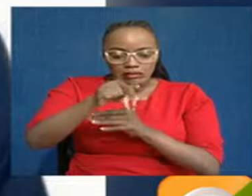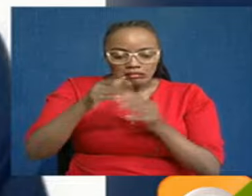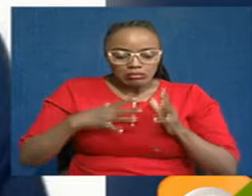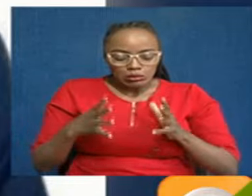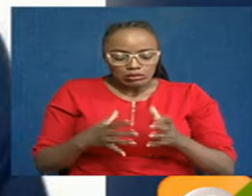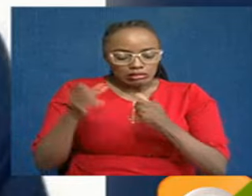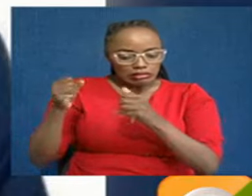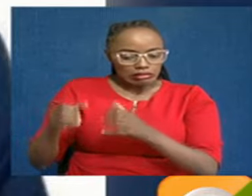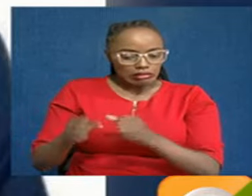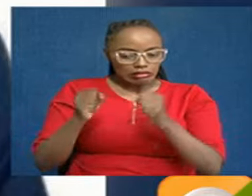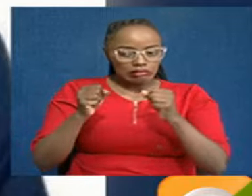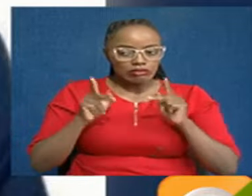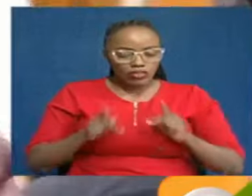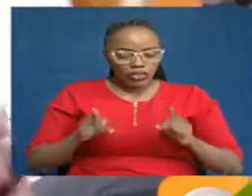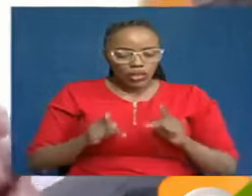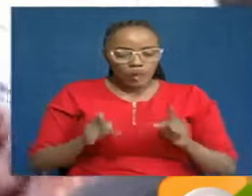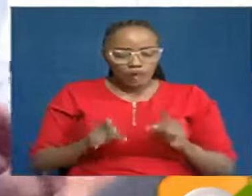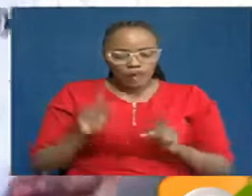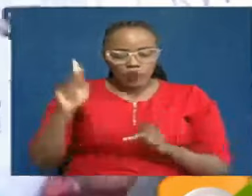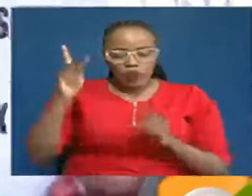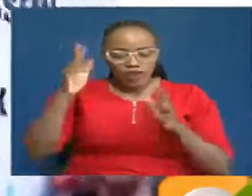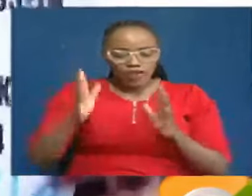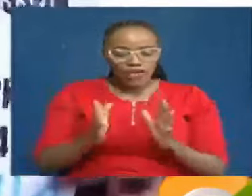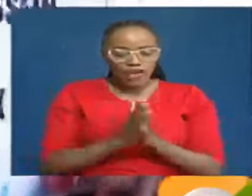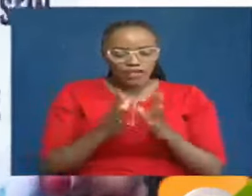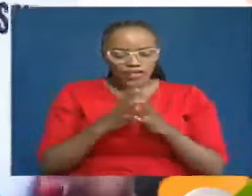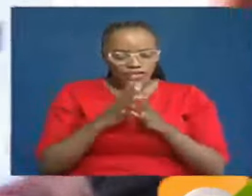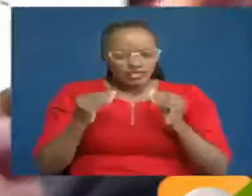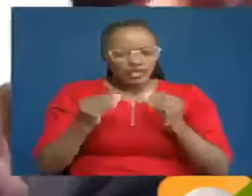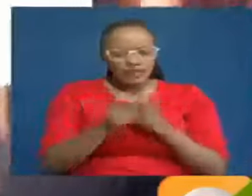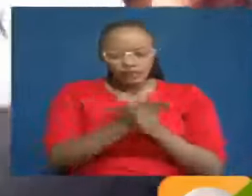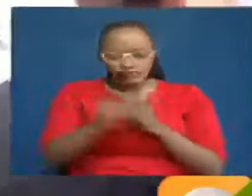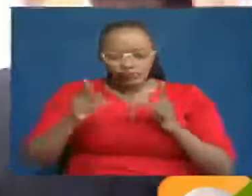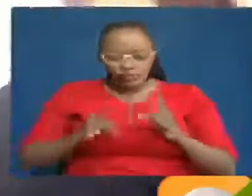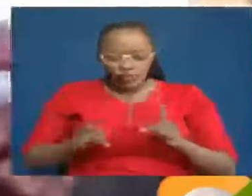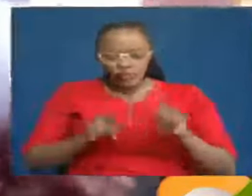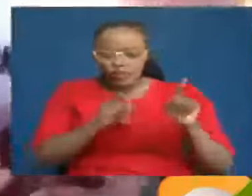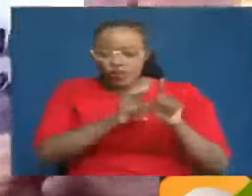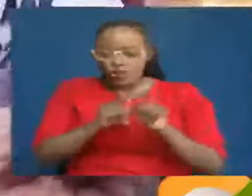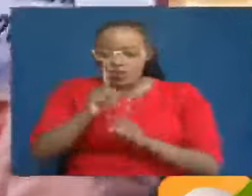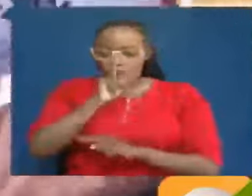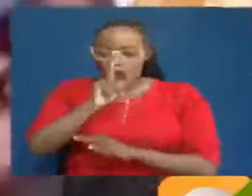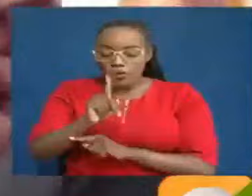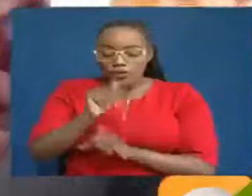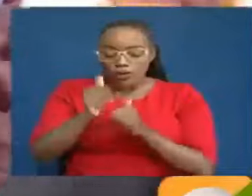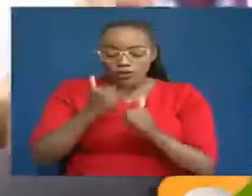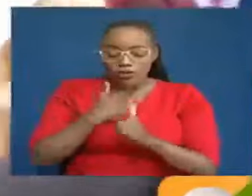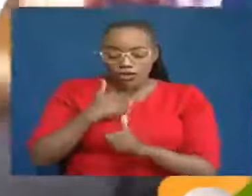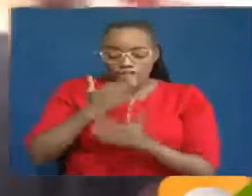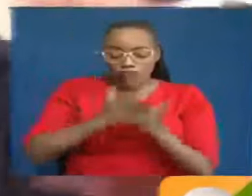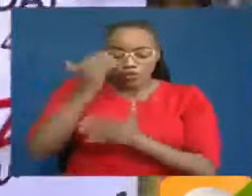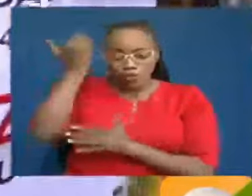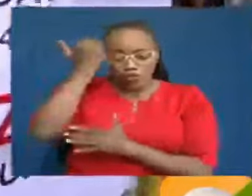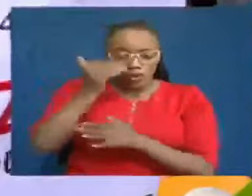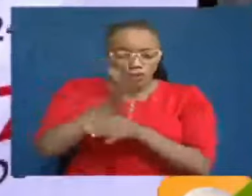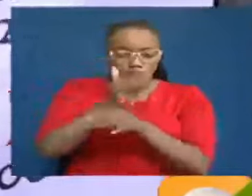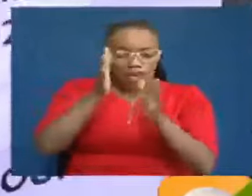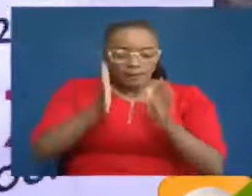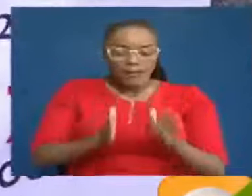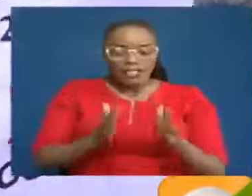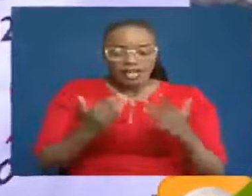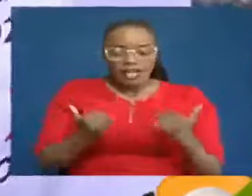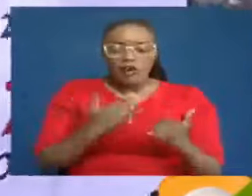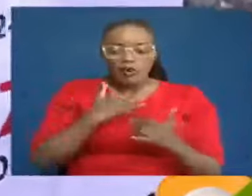kukamatwa kiholela kwa raia wa Kenya na kutoweka kwao licha ya maamuzi ya mahakama. Mabalozi hawa sasa